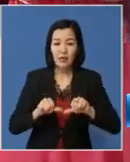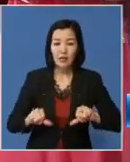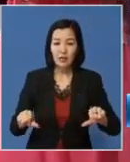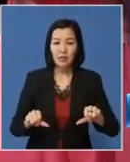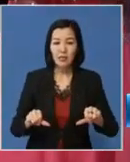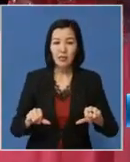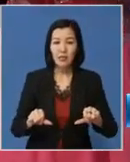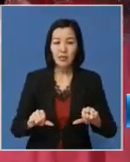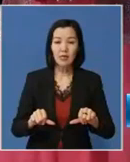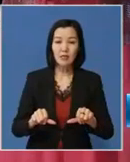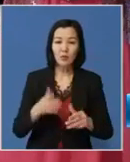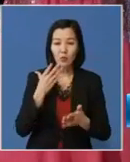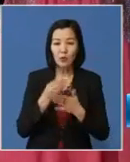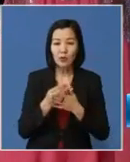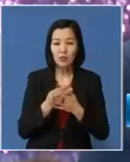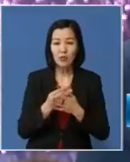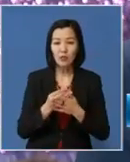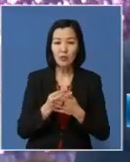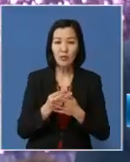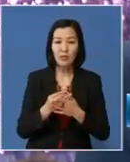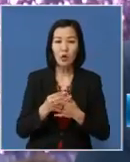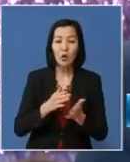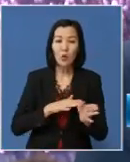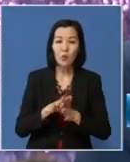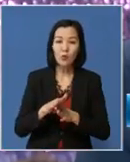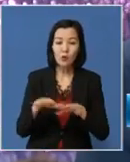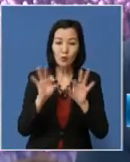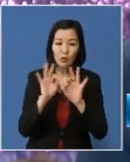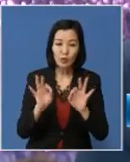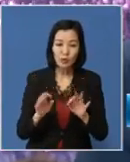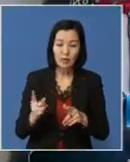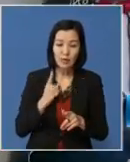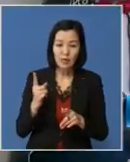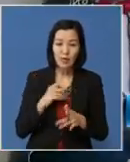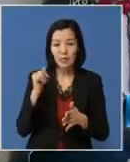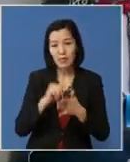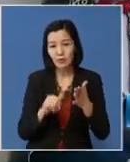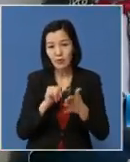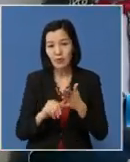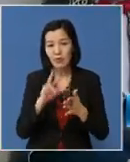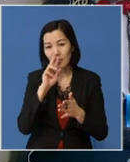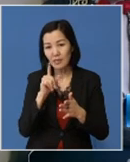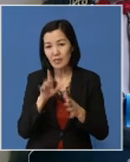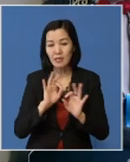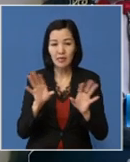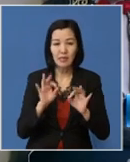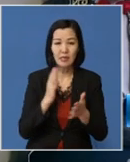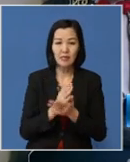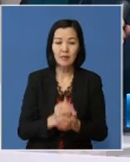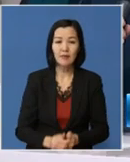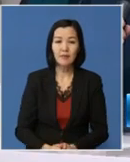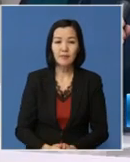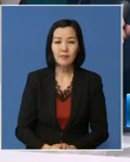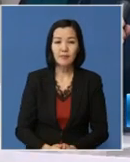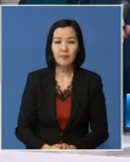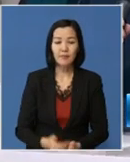бар майталмандар береді. Олар орындау шеберлігі бойынша жақсы және кемшін ұстарын ашық айтады. Жаңағы таңдан істейміз тағы да